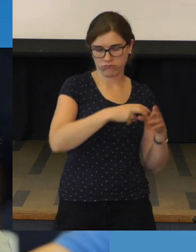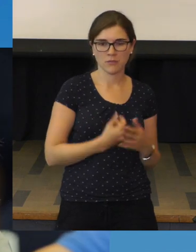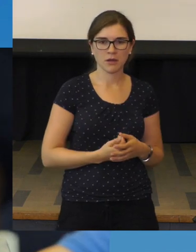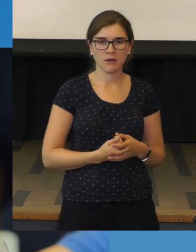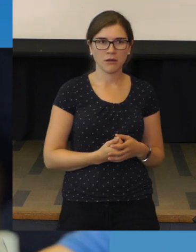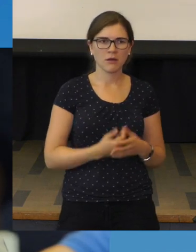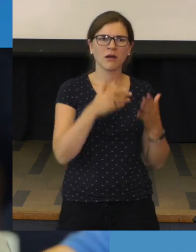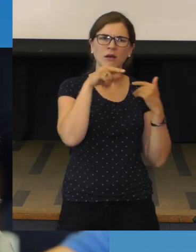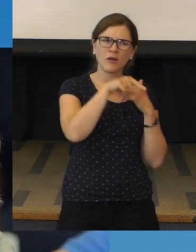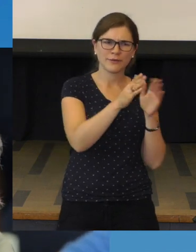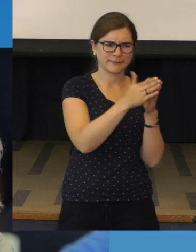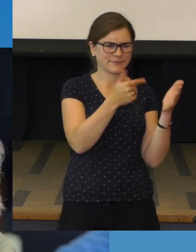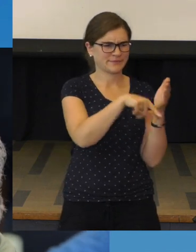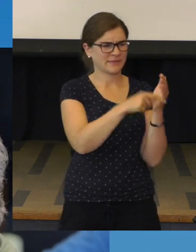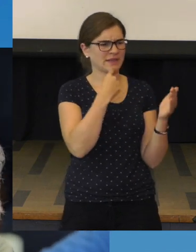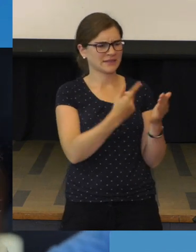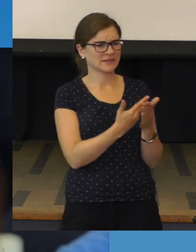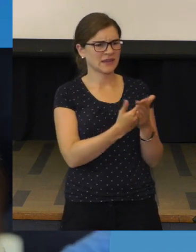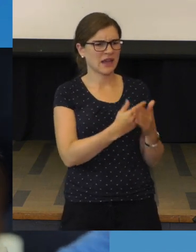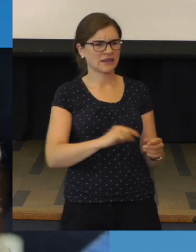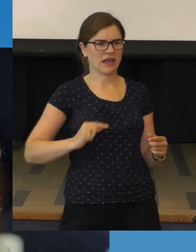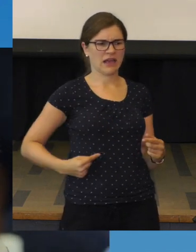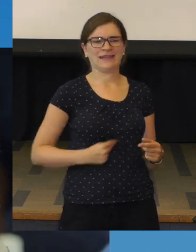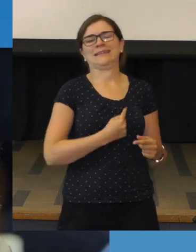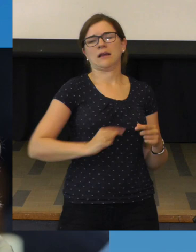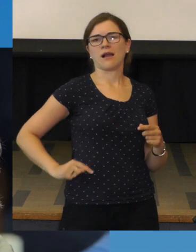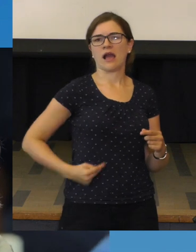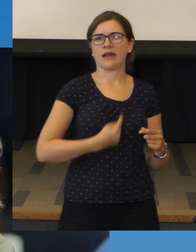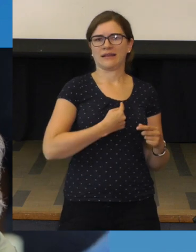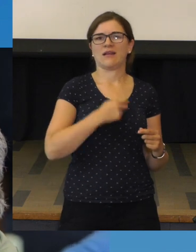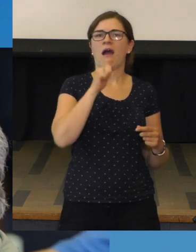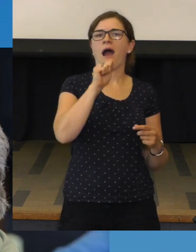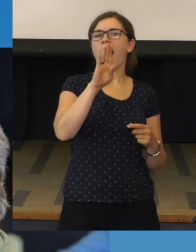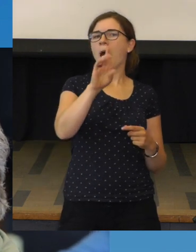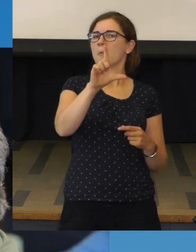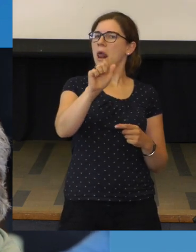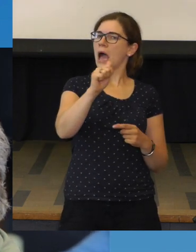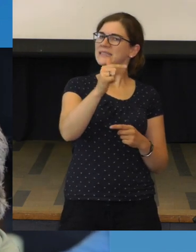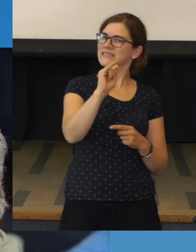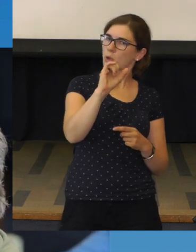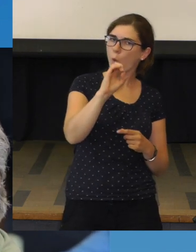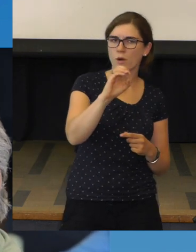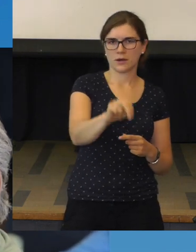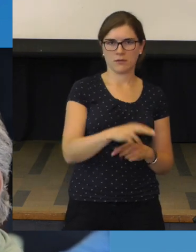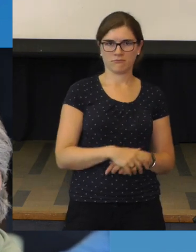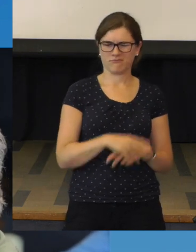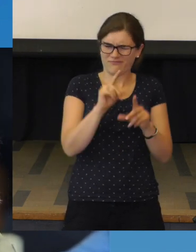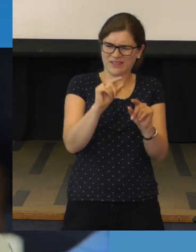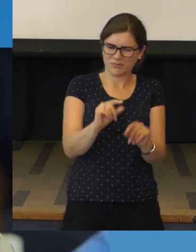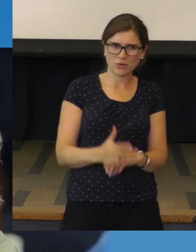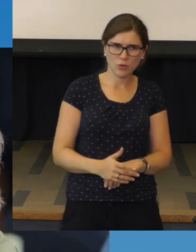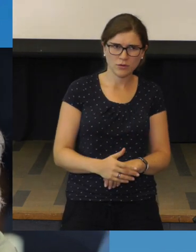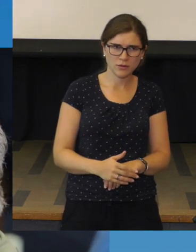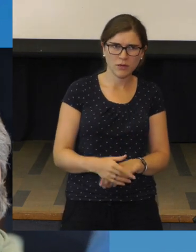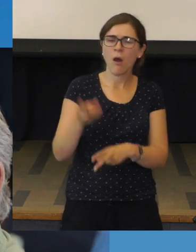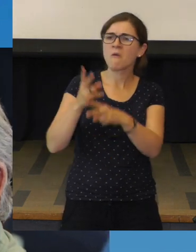da steht Katheterablation drin. Was heißt das? Und ich habe einen Verwandten, der sagt, das